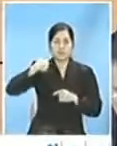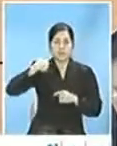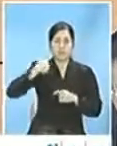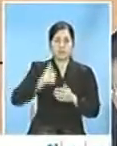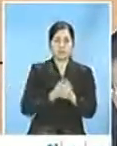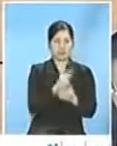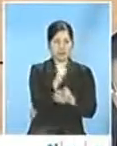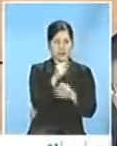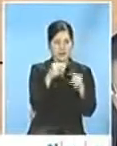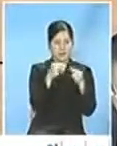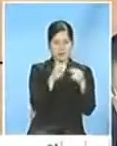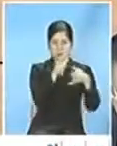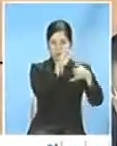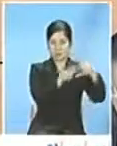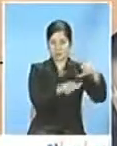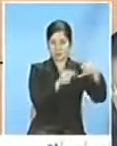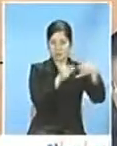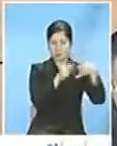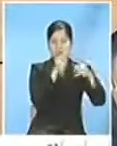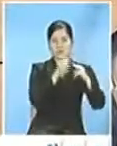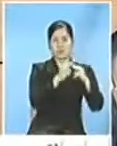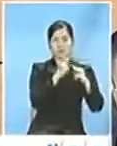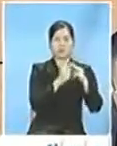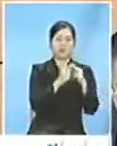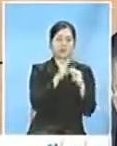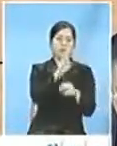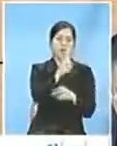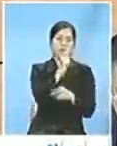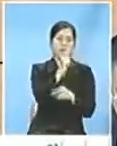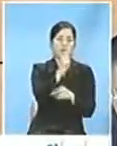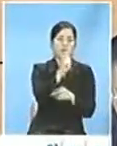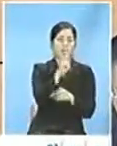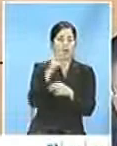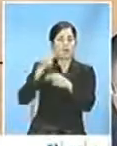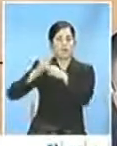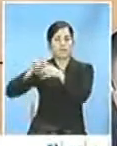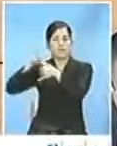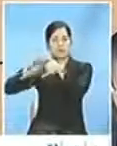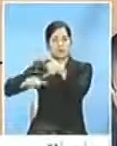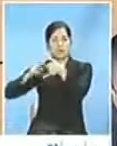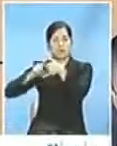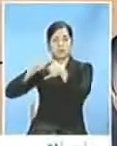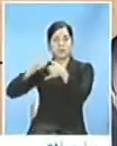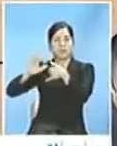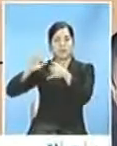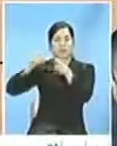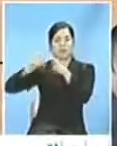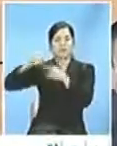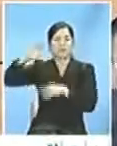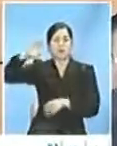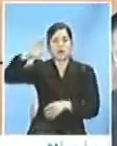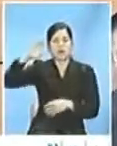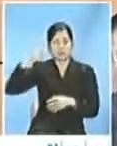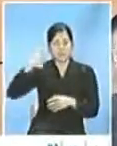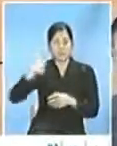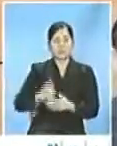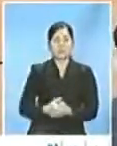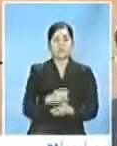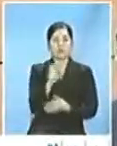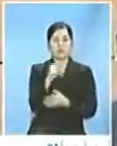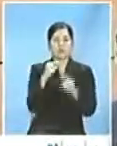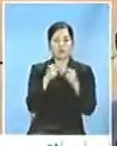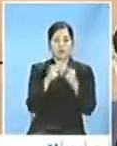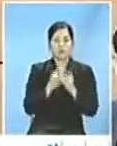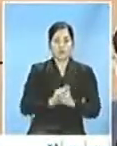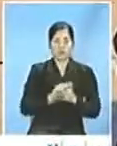นาระหว่างพันตำรวจโทไวอากร้ากับพลเอกถังเช่าวัฒนะนั่นไม่ใช่เรื่องสมมตินั่นไม่ใช่เรื่องตล